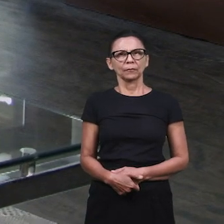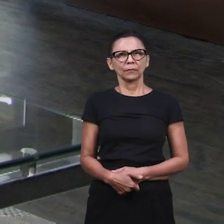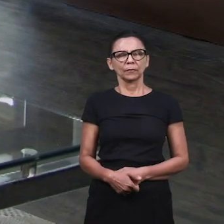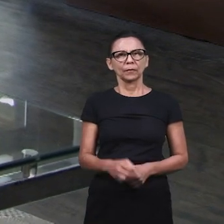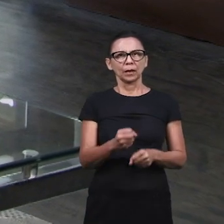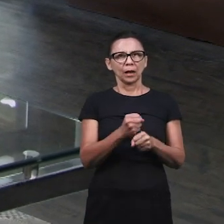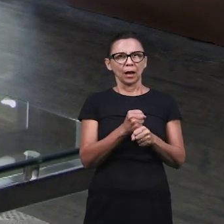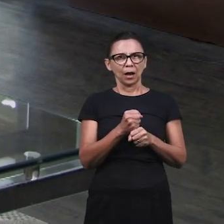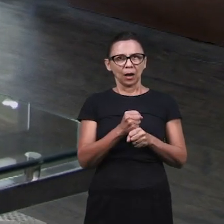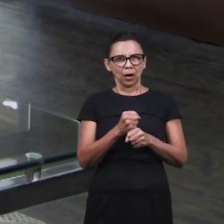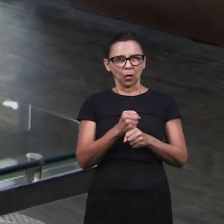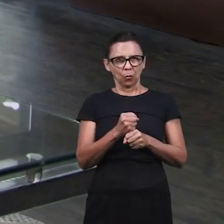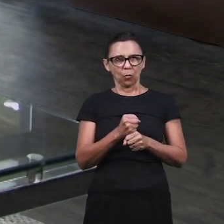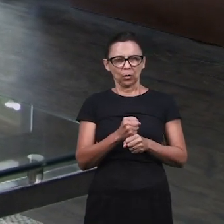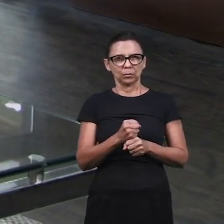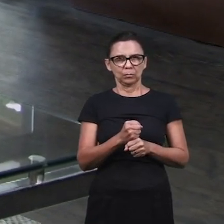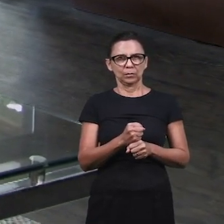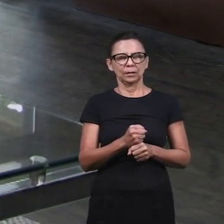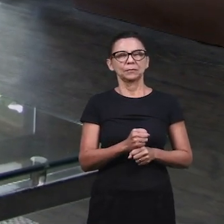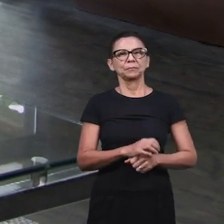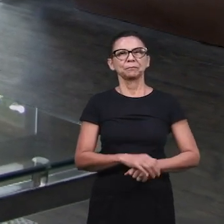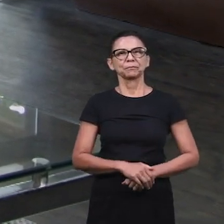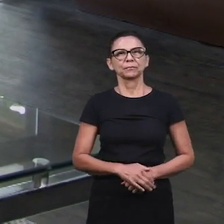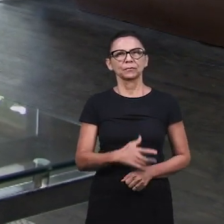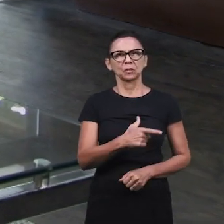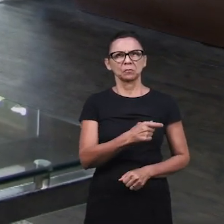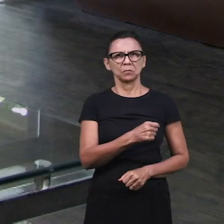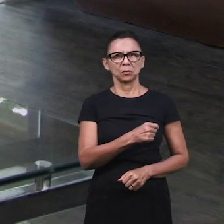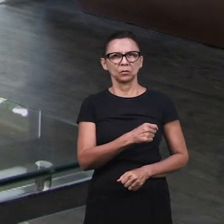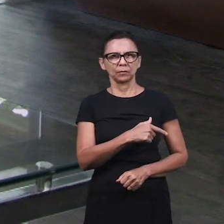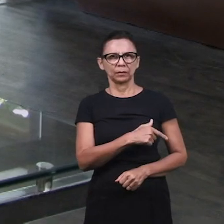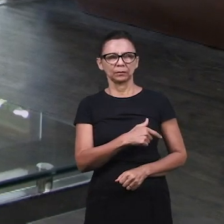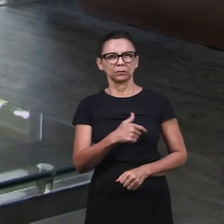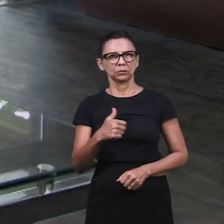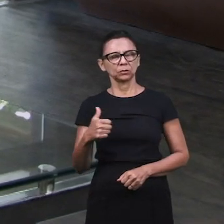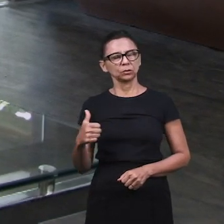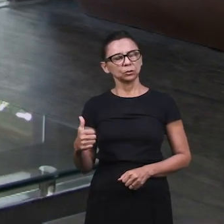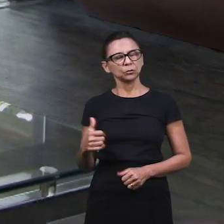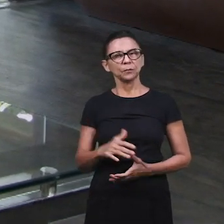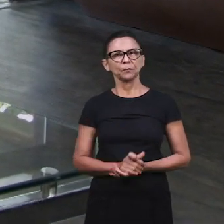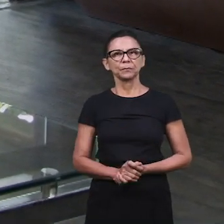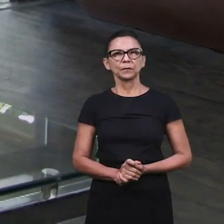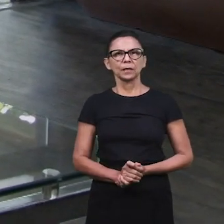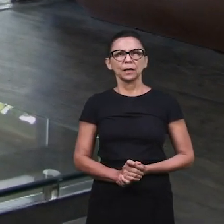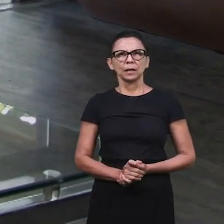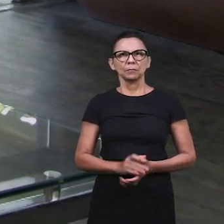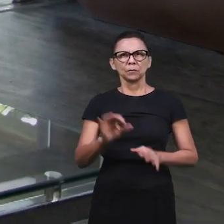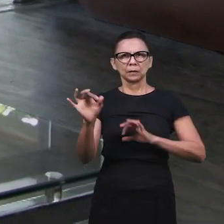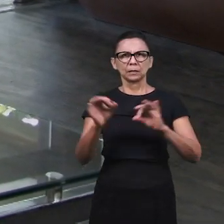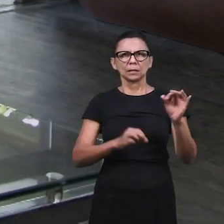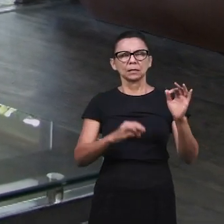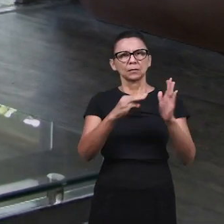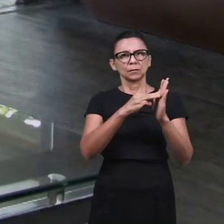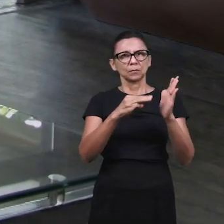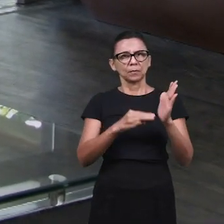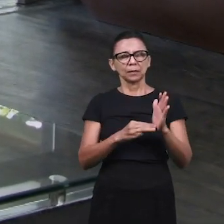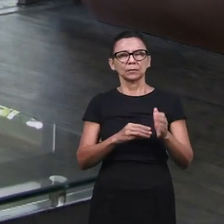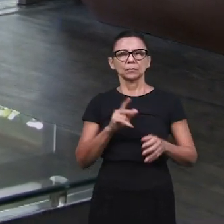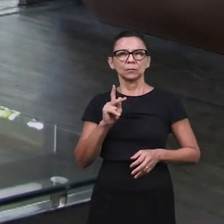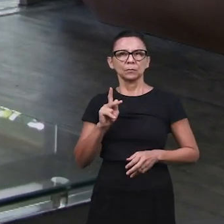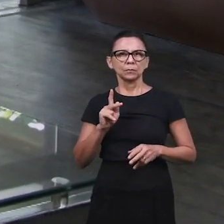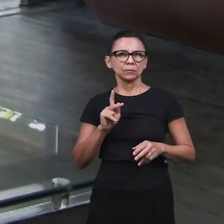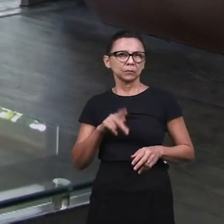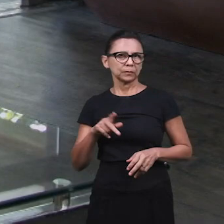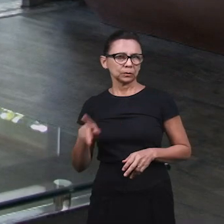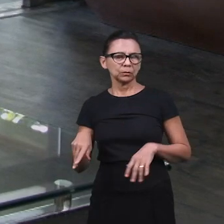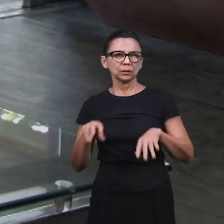Pendant l'année, dans nos tableaux organisation et méthode, les professeurs qui ont toujours participé de ce tableau orientent la manière comme les